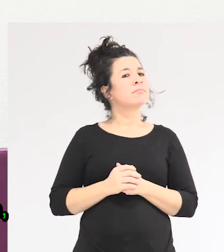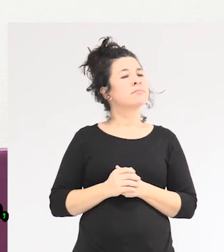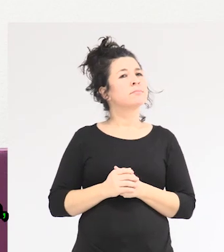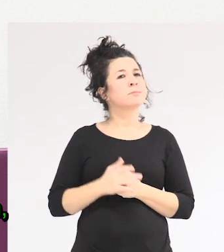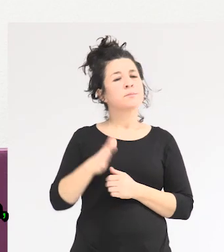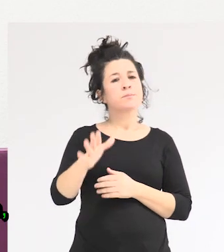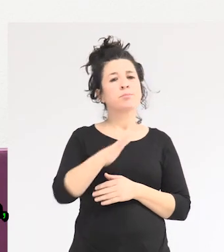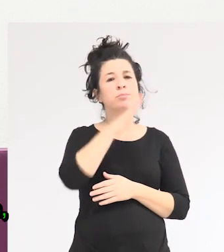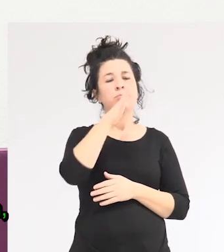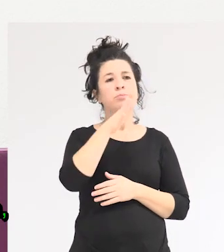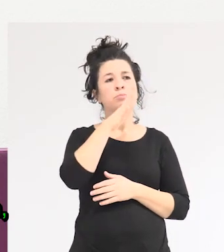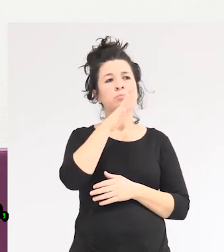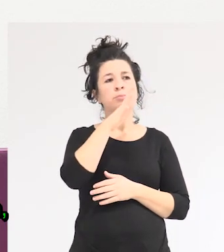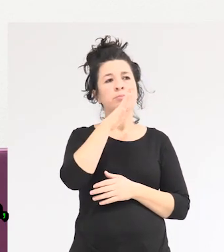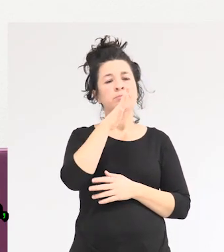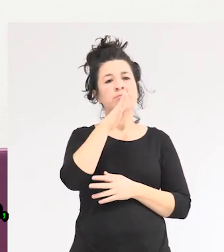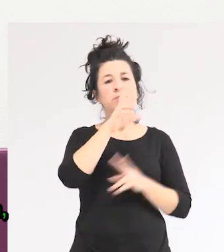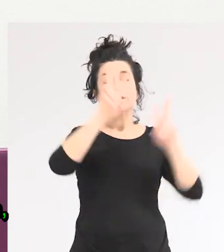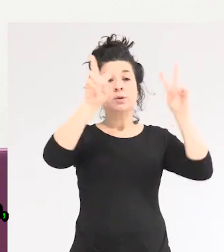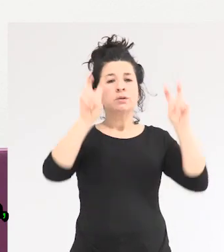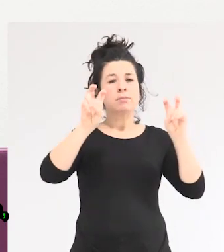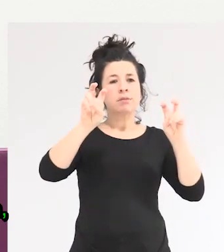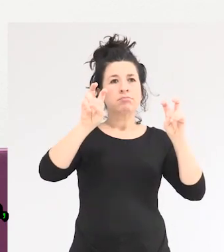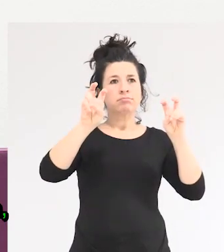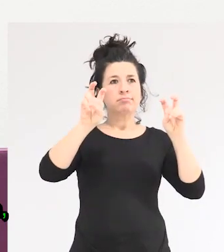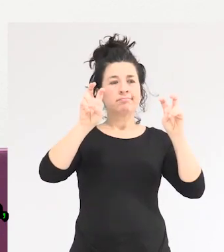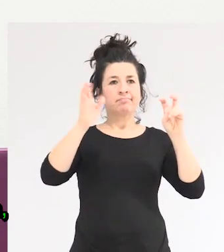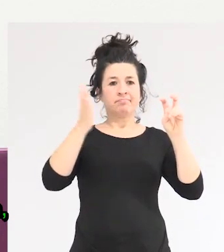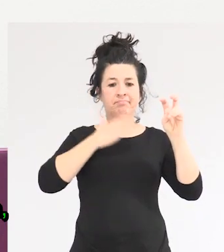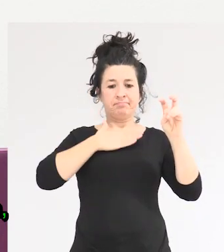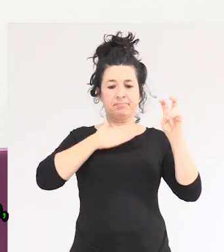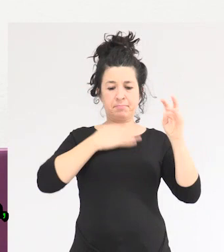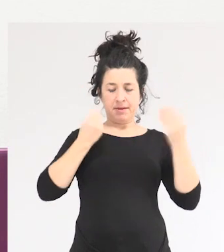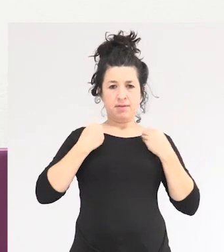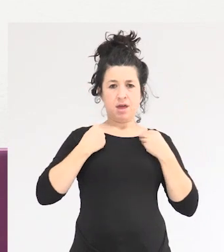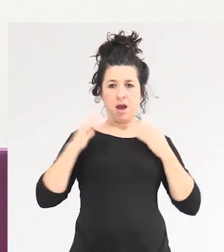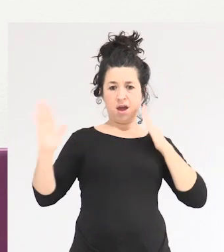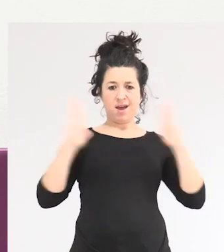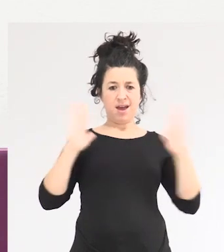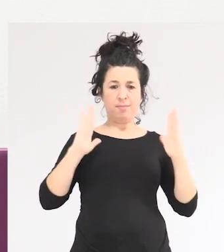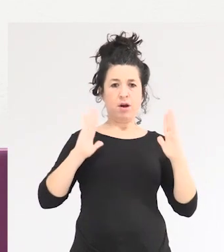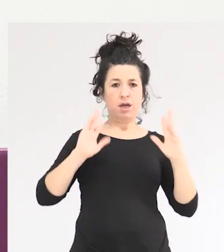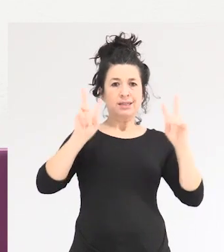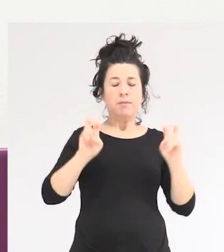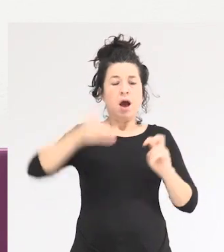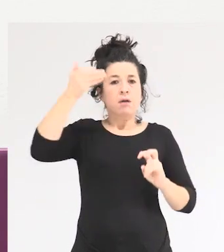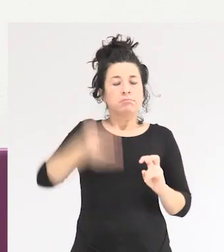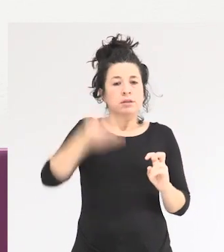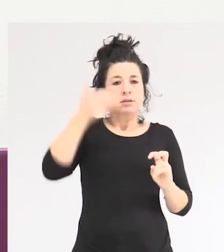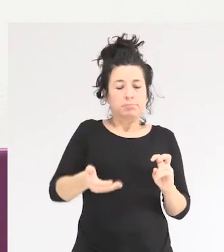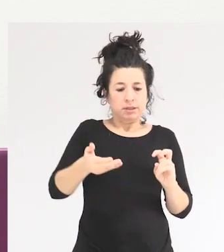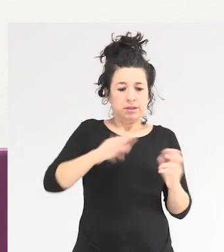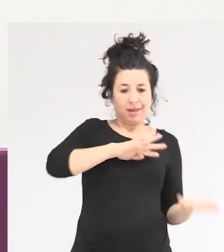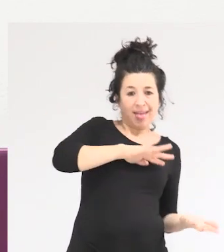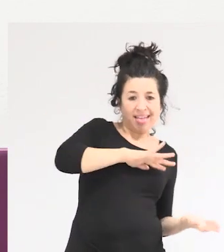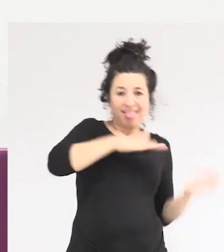Izan ere, bueno, gai oso importantea bihurtu zen momentu batean nire bizitzan, eta hortik ba, literaturara egin